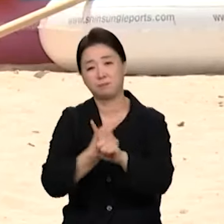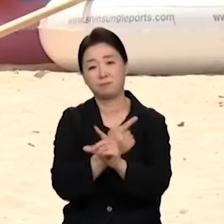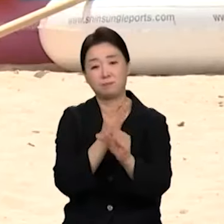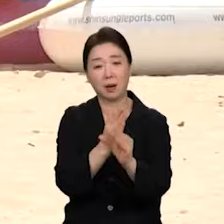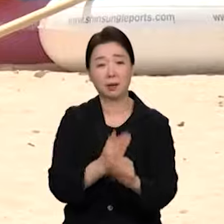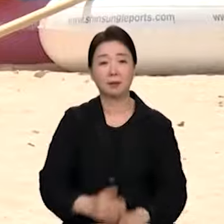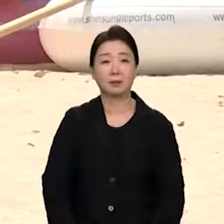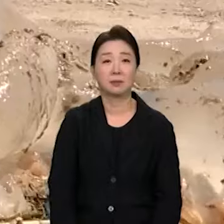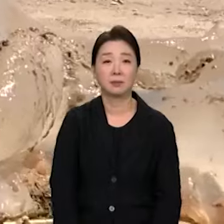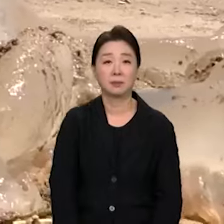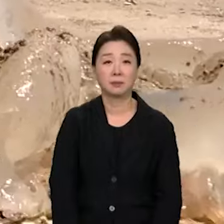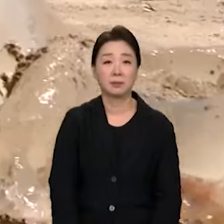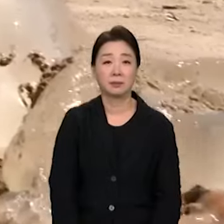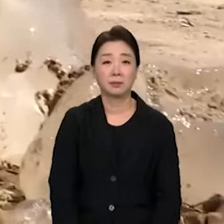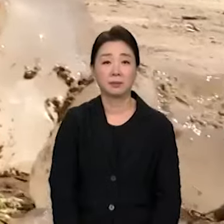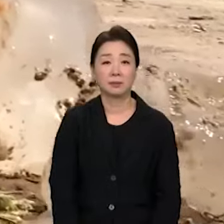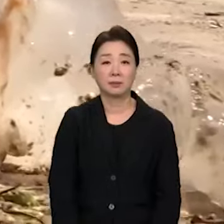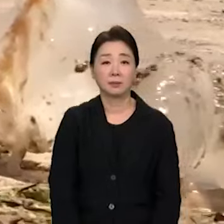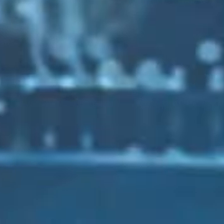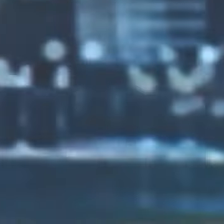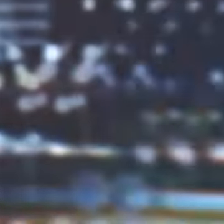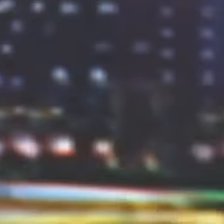있습니다. JTBC 윤두열입니다.